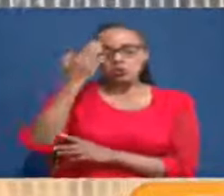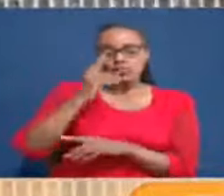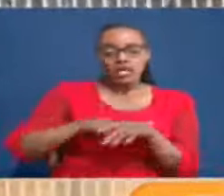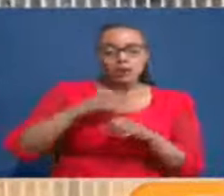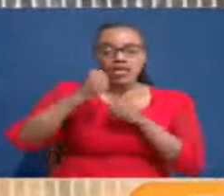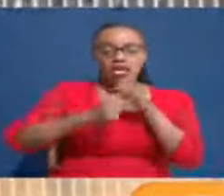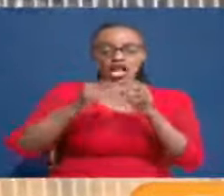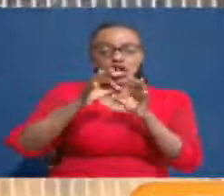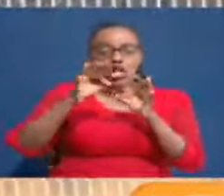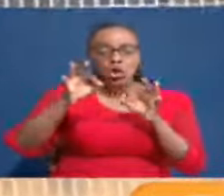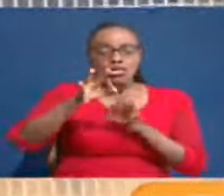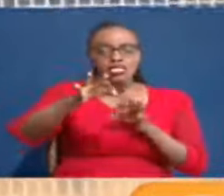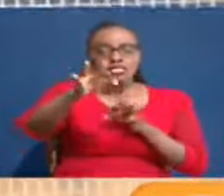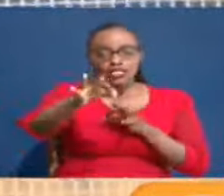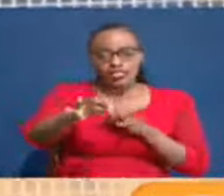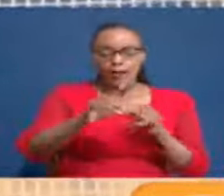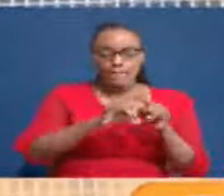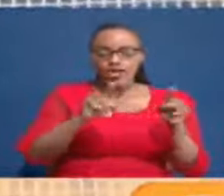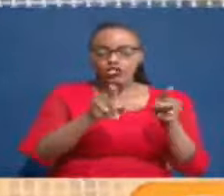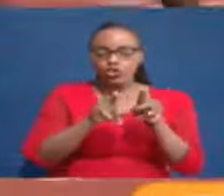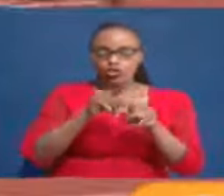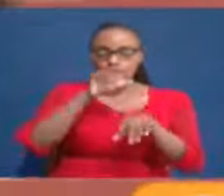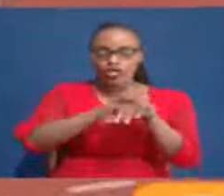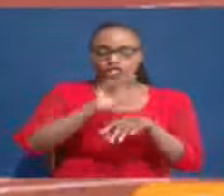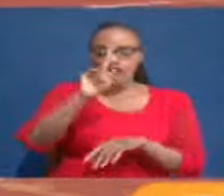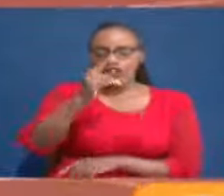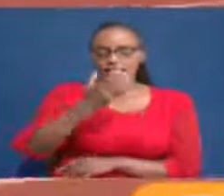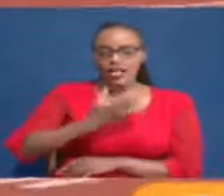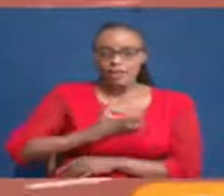marefu. Atakuwa ugani kusaka nishani ya